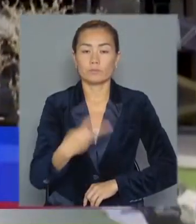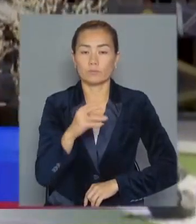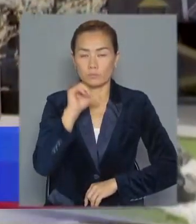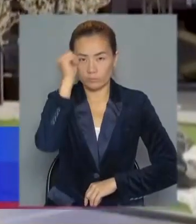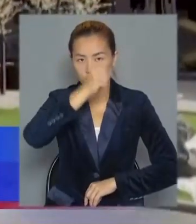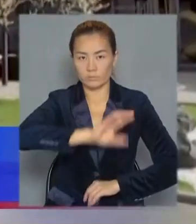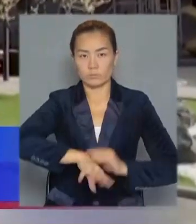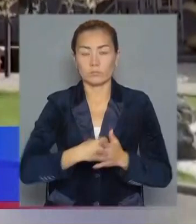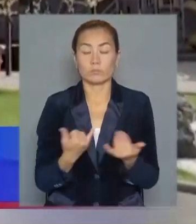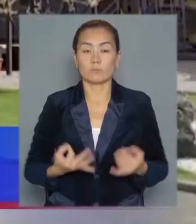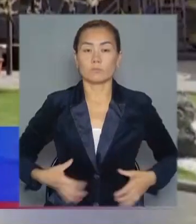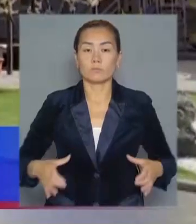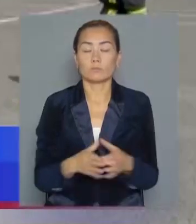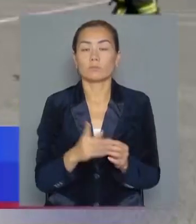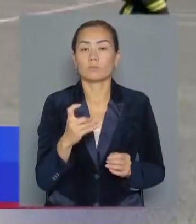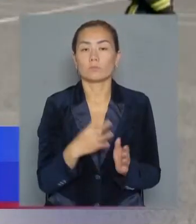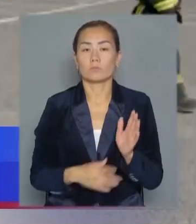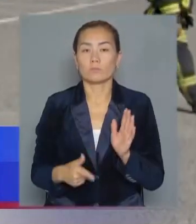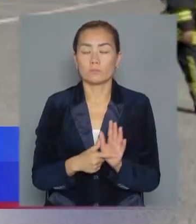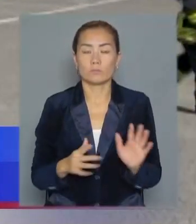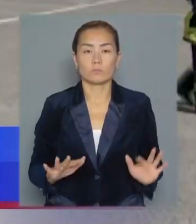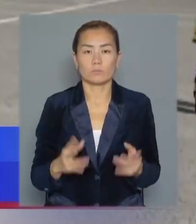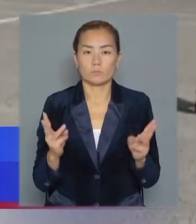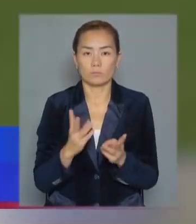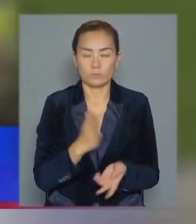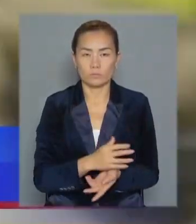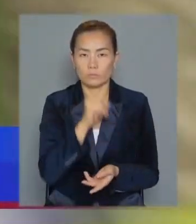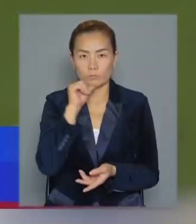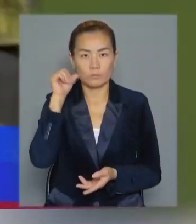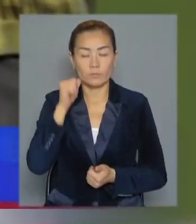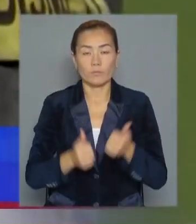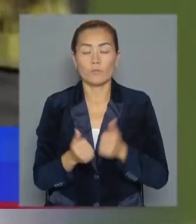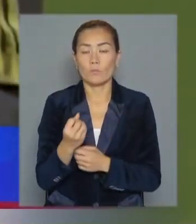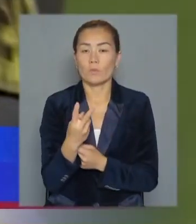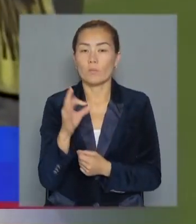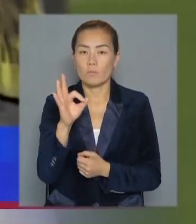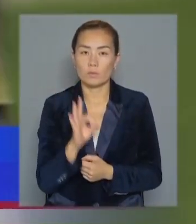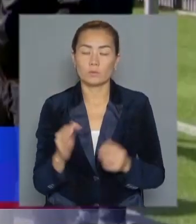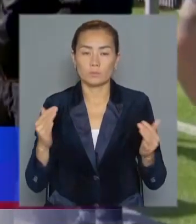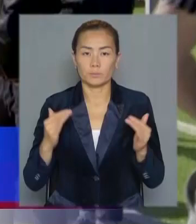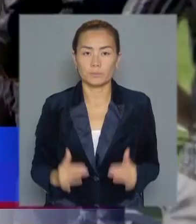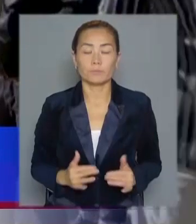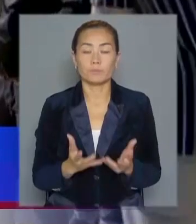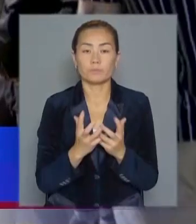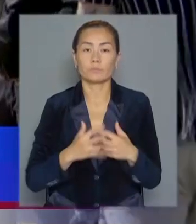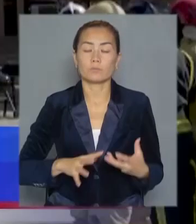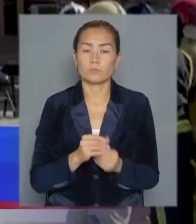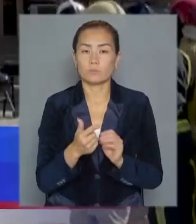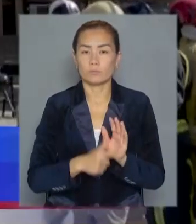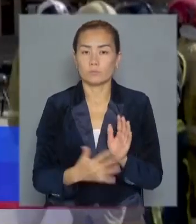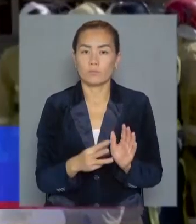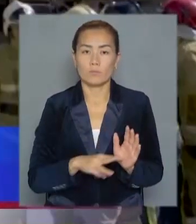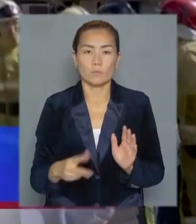2023 жылы бүгінгі күнге дейін облыс аумағында 97 өрт оқиғасы тіркелген. Өткен жылмен салыстырғанда 12% төмен. Материалдық шығын